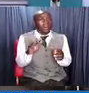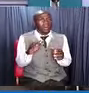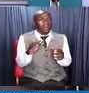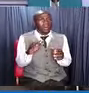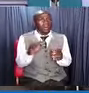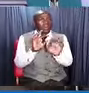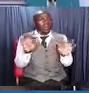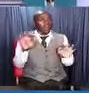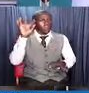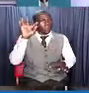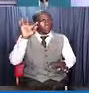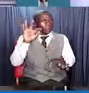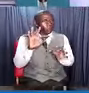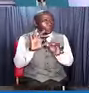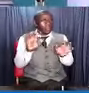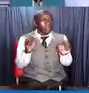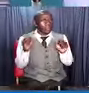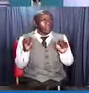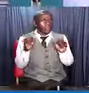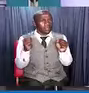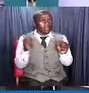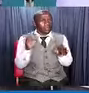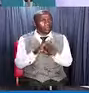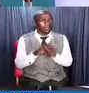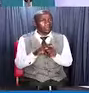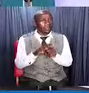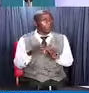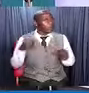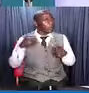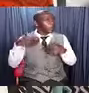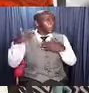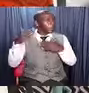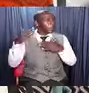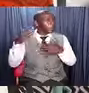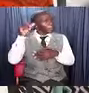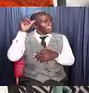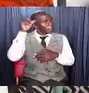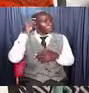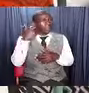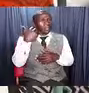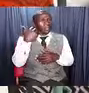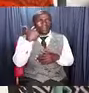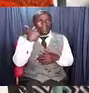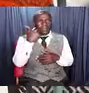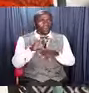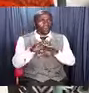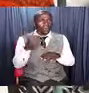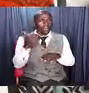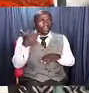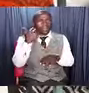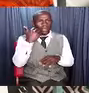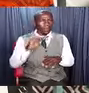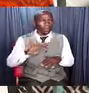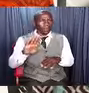neno has come back. Shetani umeshindwa. There is no word that hakuna you kupinga shetani. Rejecting hata the devil. Hata unauitwa ni ugonjwa wako. And then you call it oh, your disease. Hata